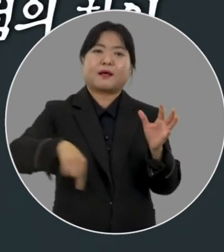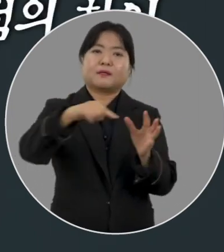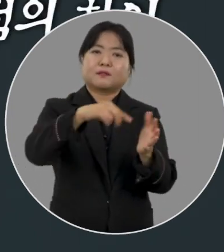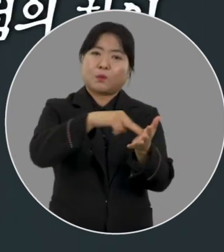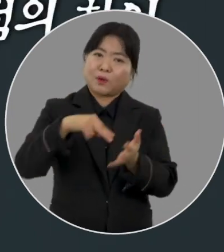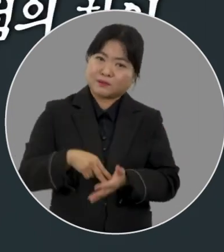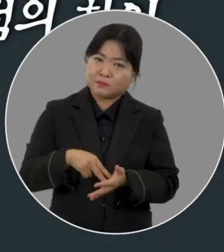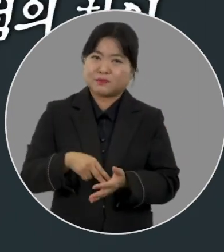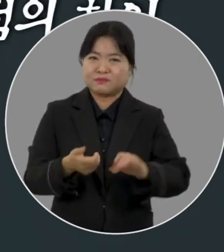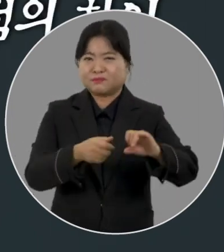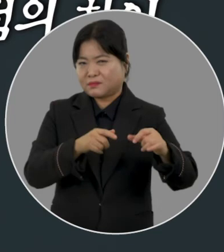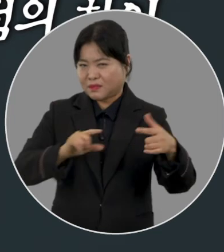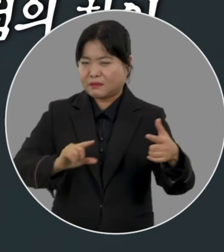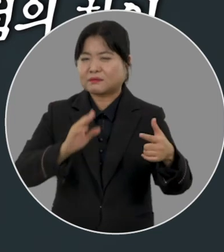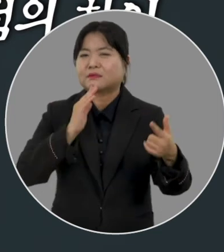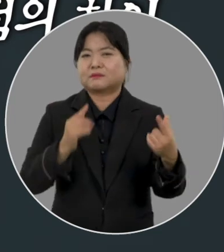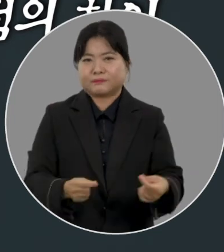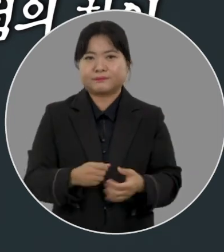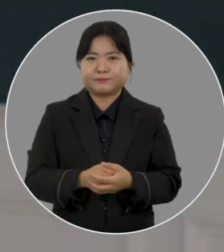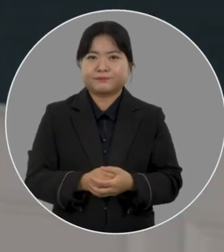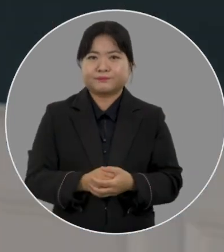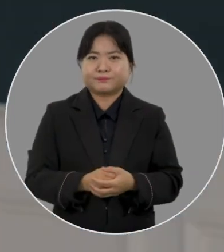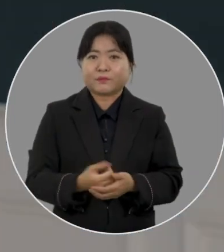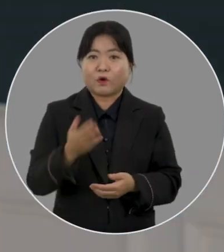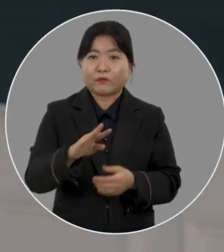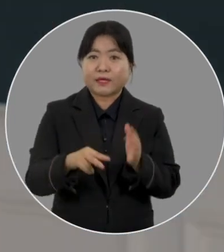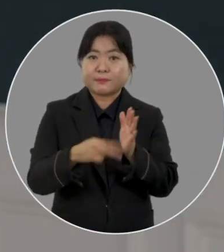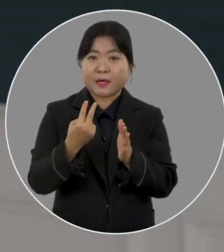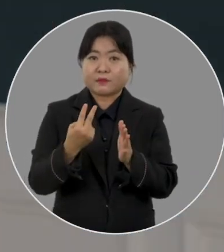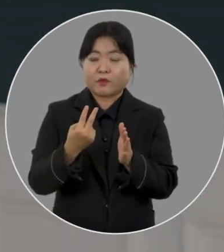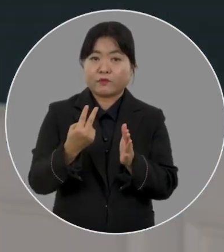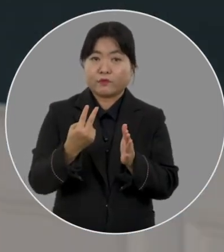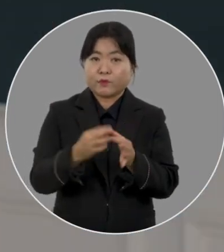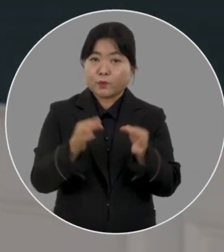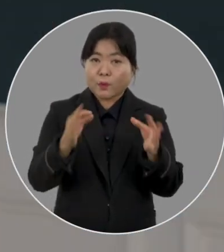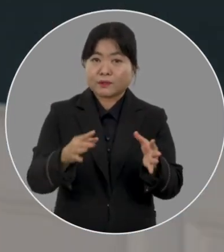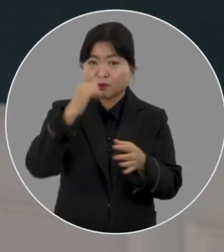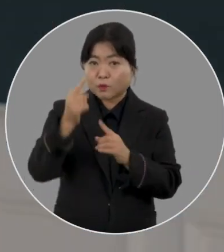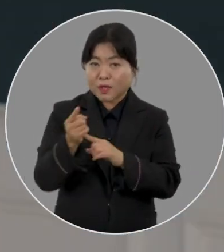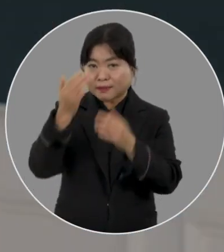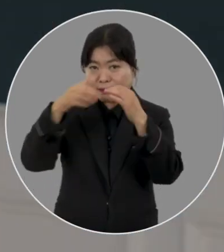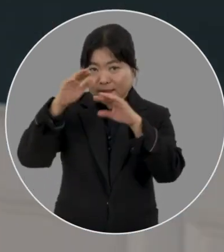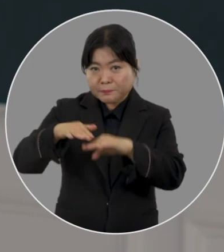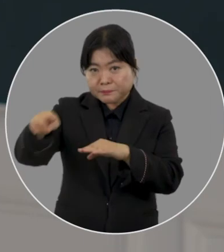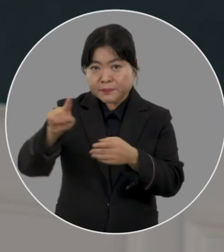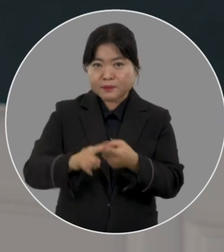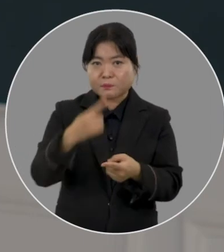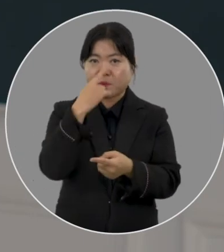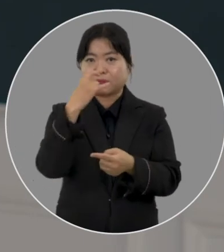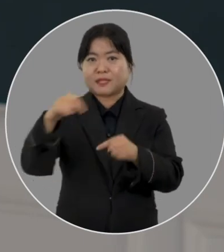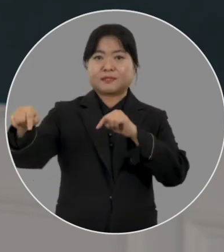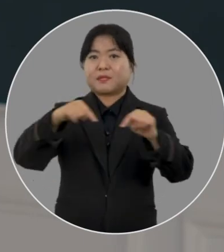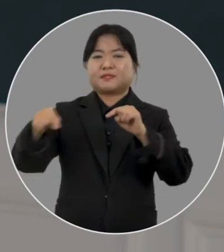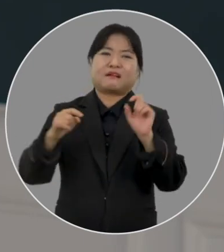세계가 그 관점이라는 것으로 다를 수 있겠죠. 그런데 그 200년 동안 서구가 이슬람 세계를